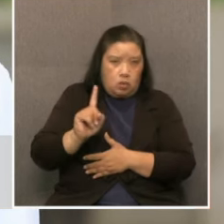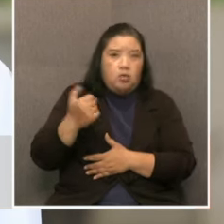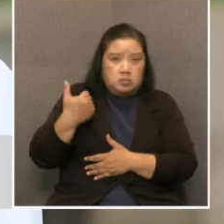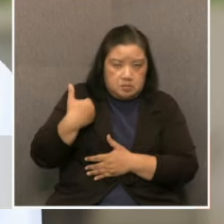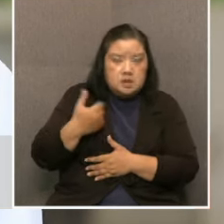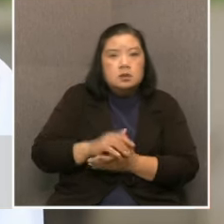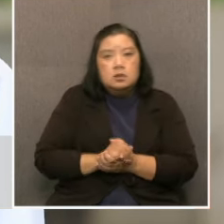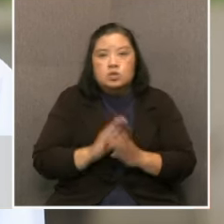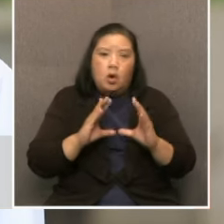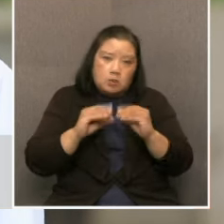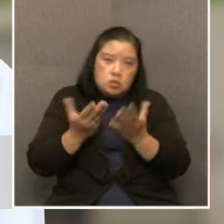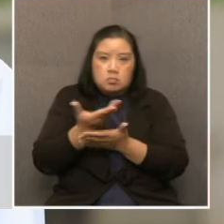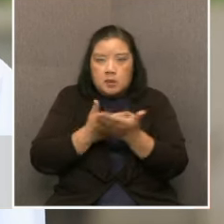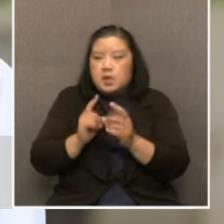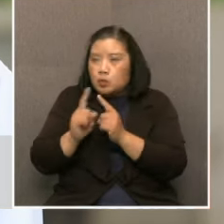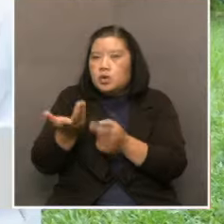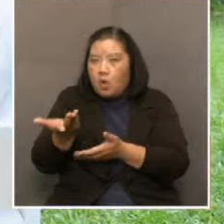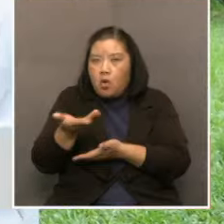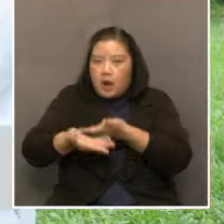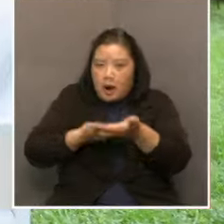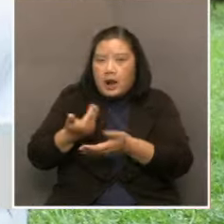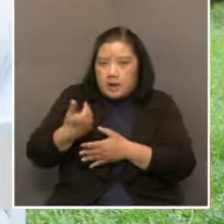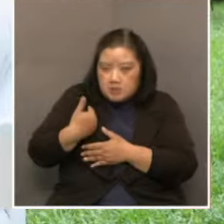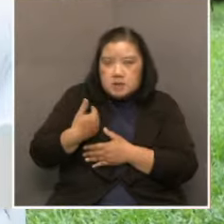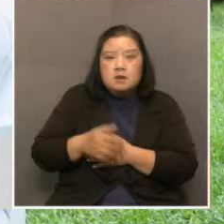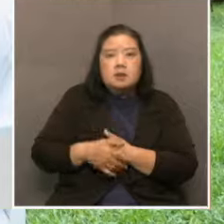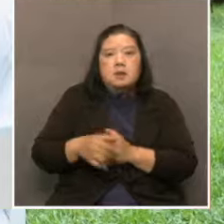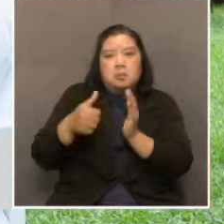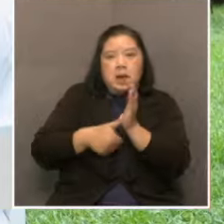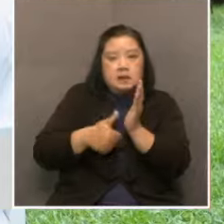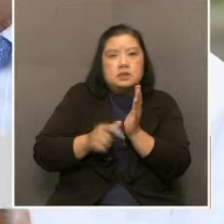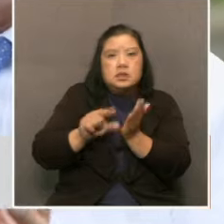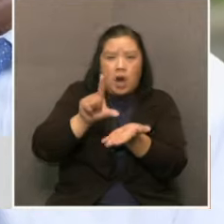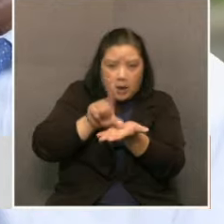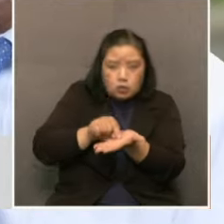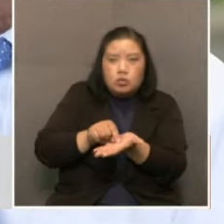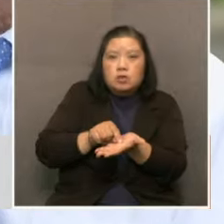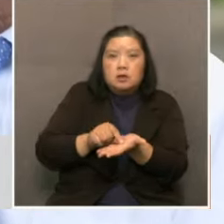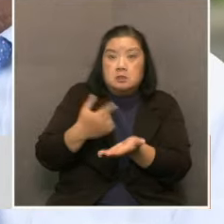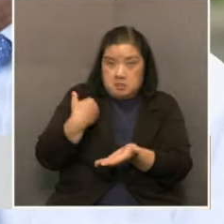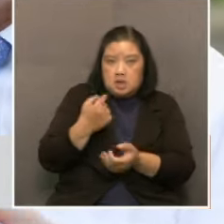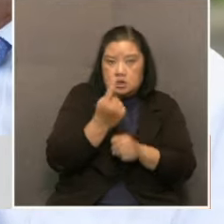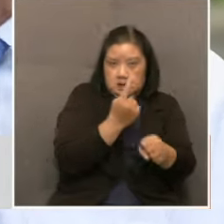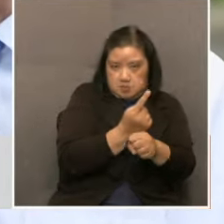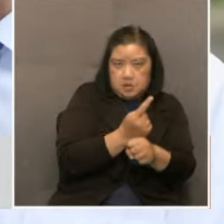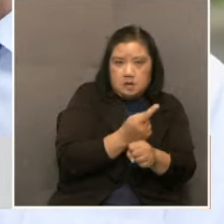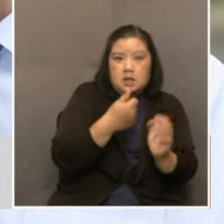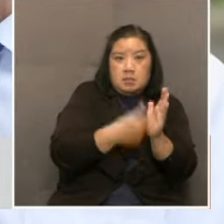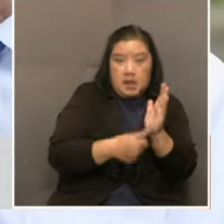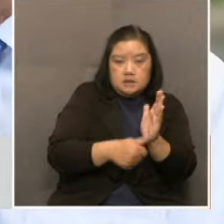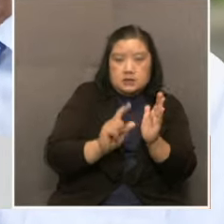จาการค้าใช่ไหมครับต้องไปลดกำแพงภาษีในหลายประเทศ1ปีแรกเอาเงินมา